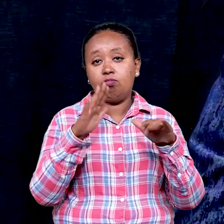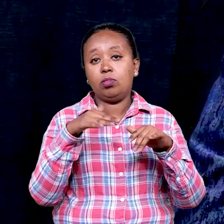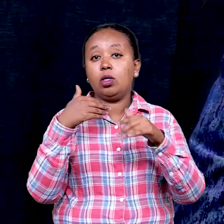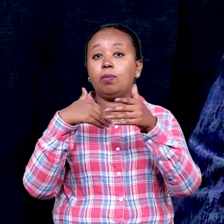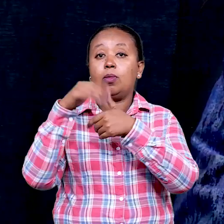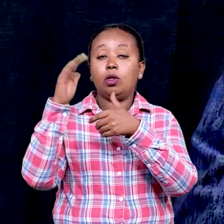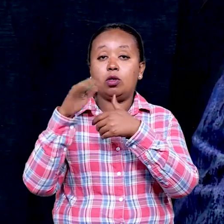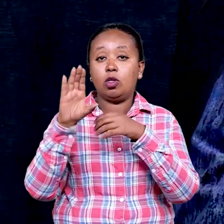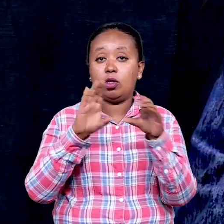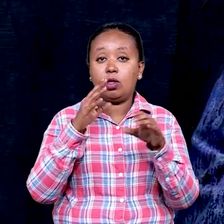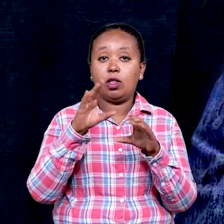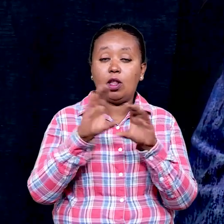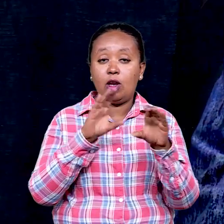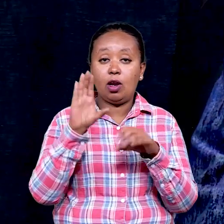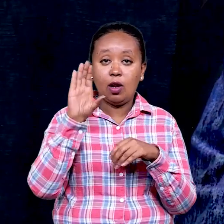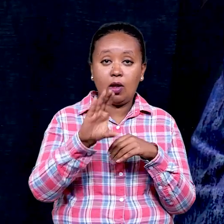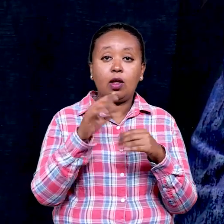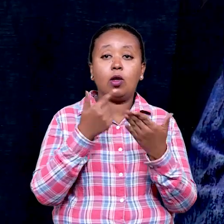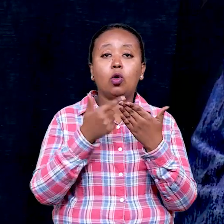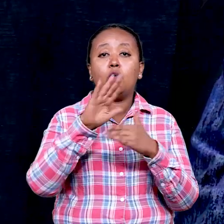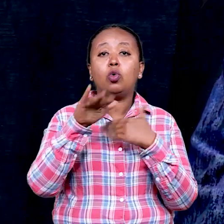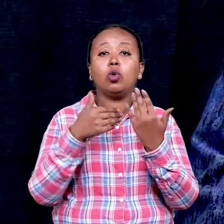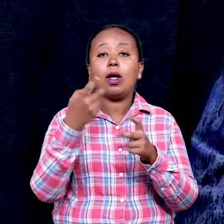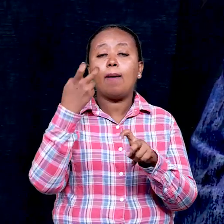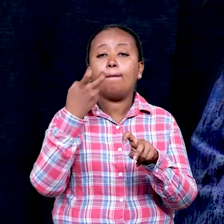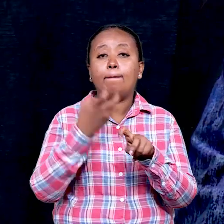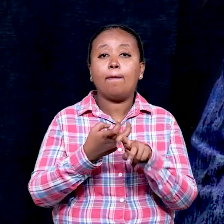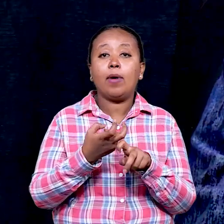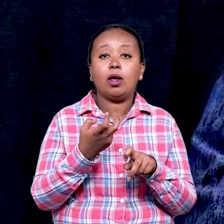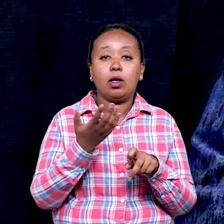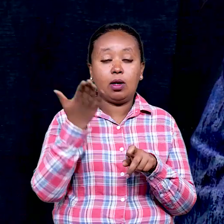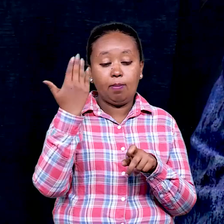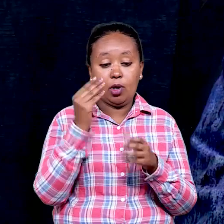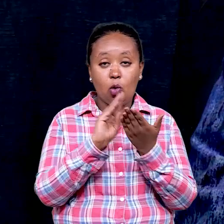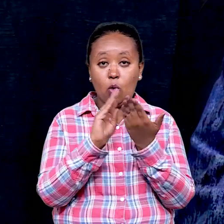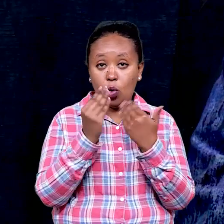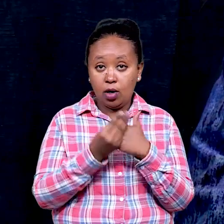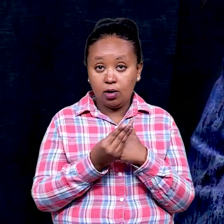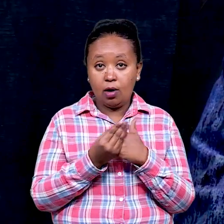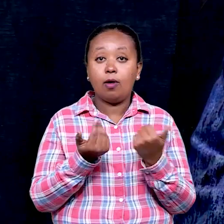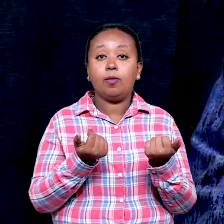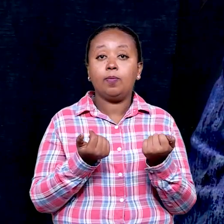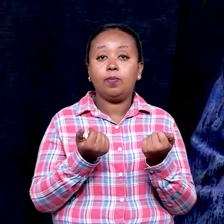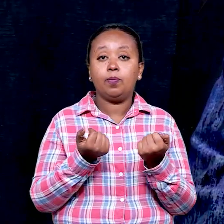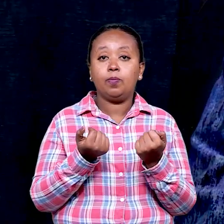እንዲሰደዱ ተደረገ እና ያ በጣም ከባድ የነበረው ሁኔታ